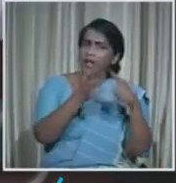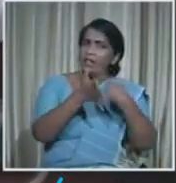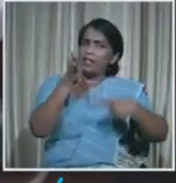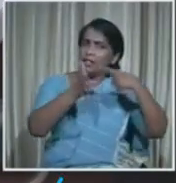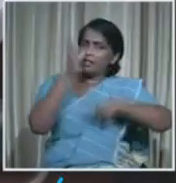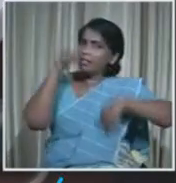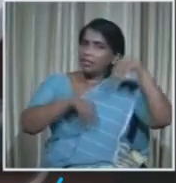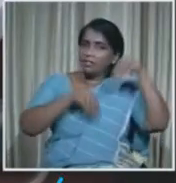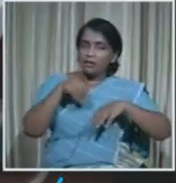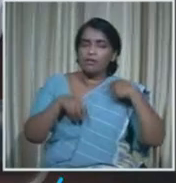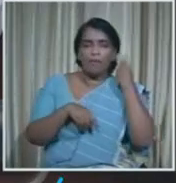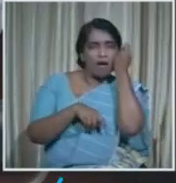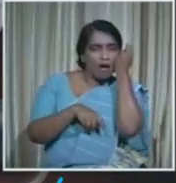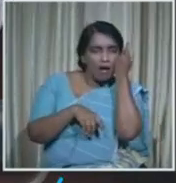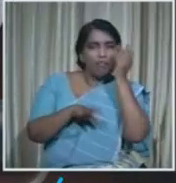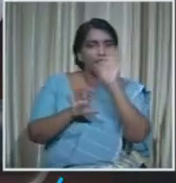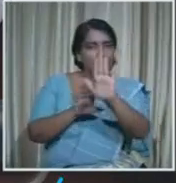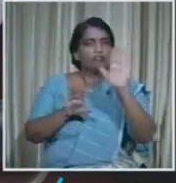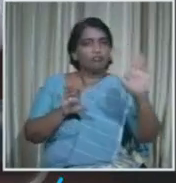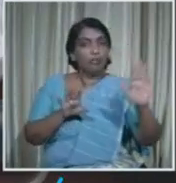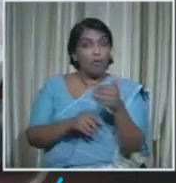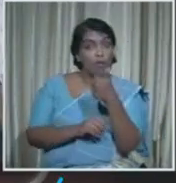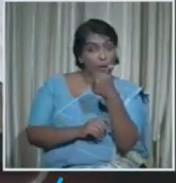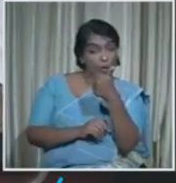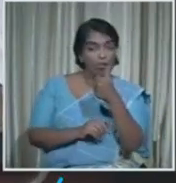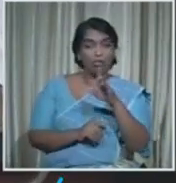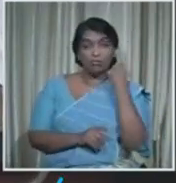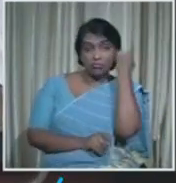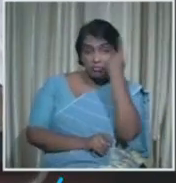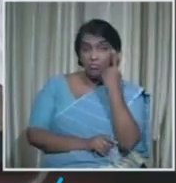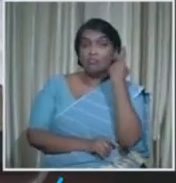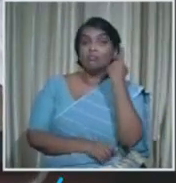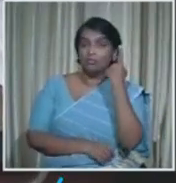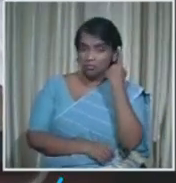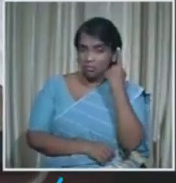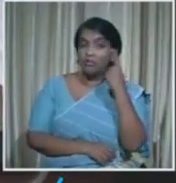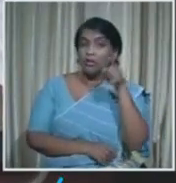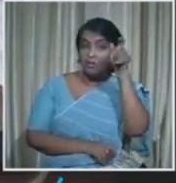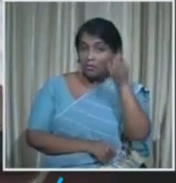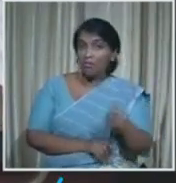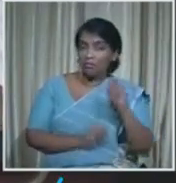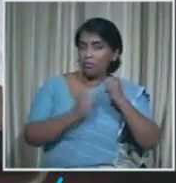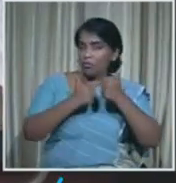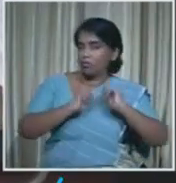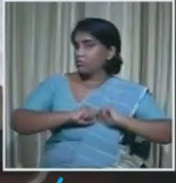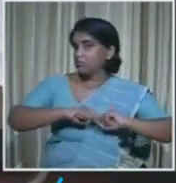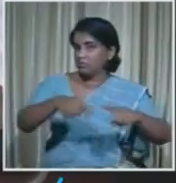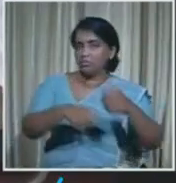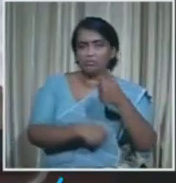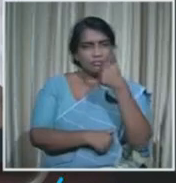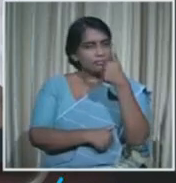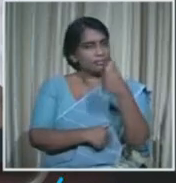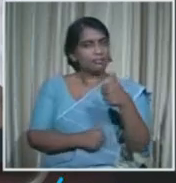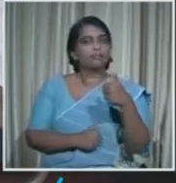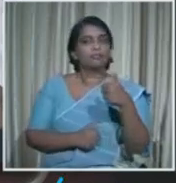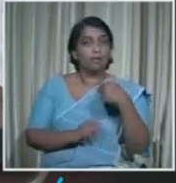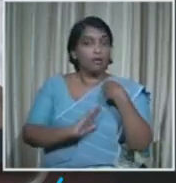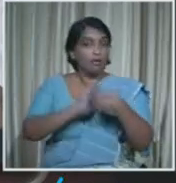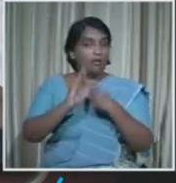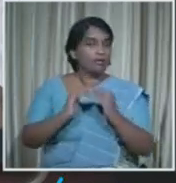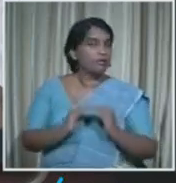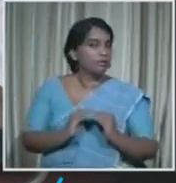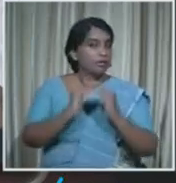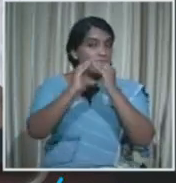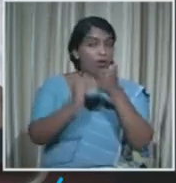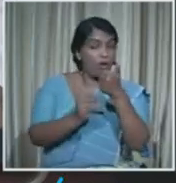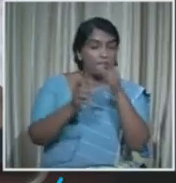මතිමතාන්තර දරන හොඳ ප්‍රශස්ත ප්‍රබුද්ධ ජාතික ගමනක් යන්නට පුළුවන් රට ගොඩනගන්න පුළුවන්